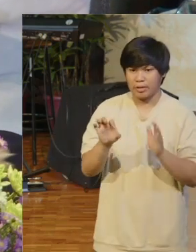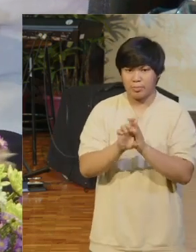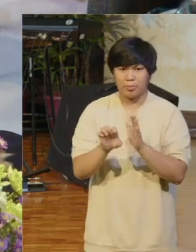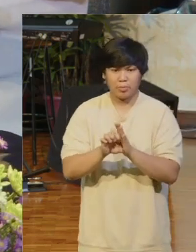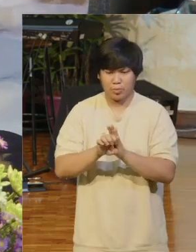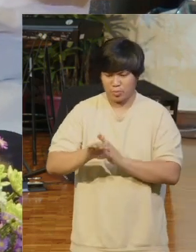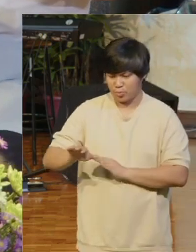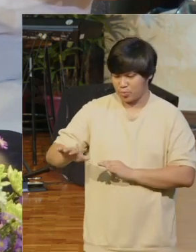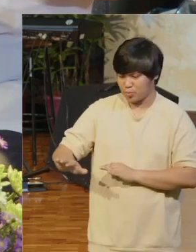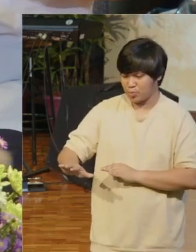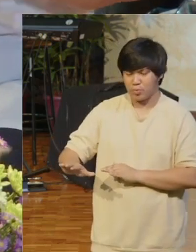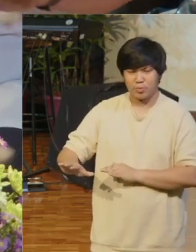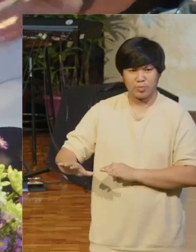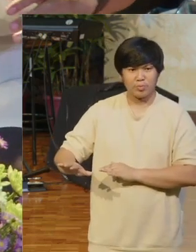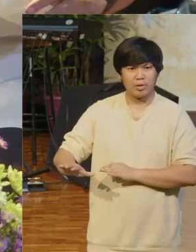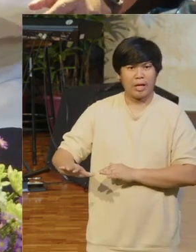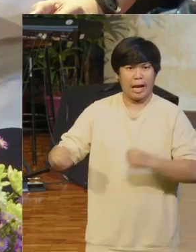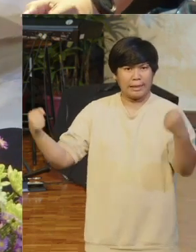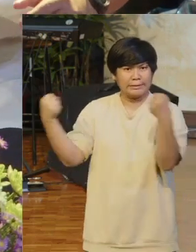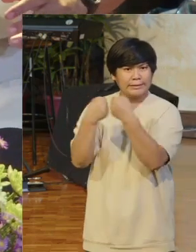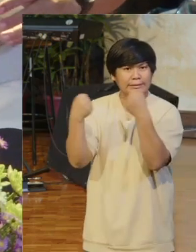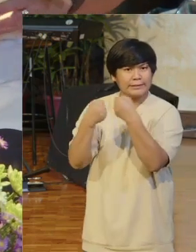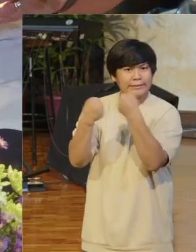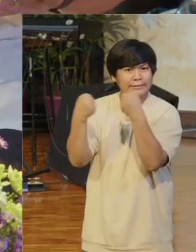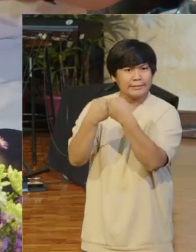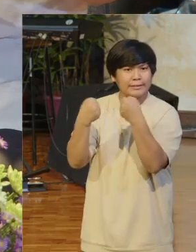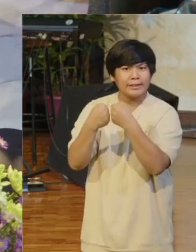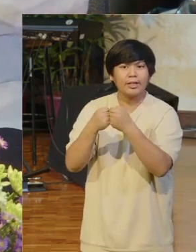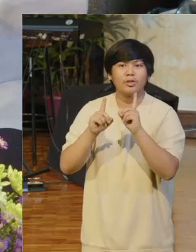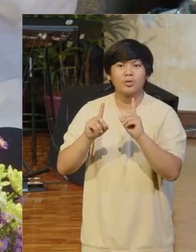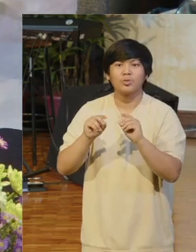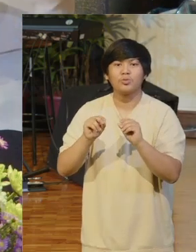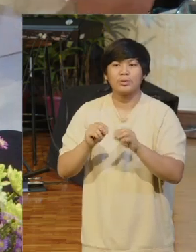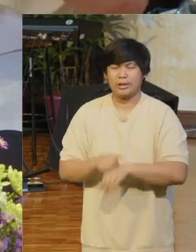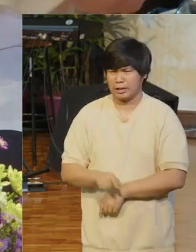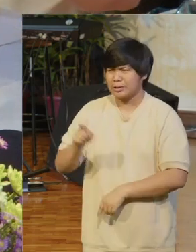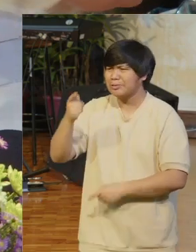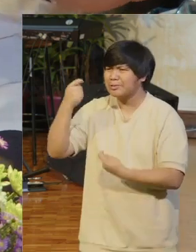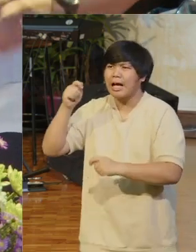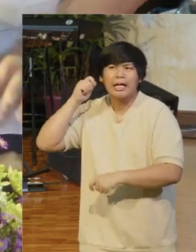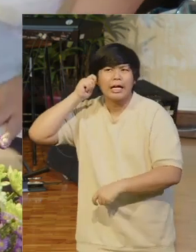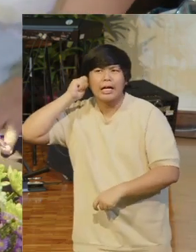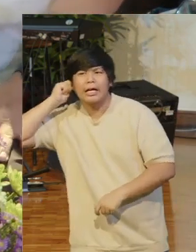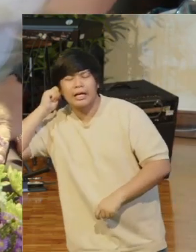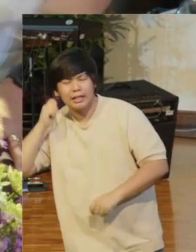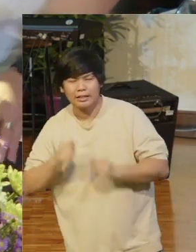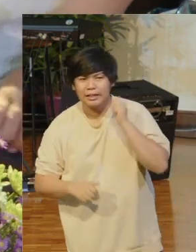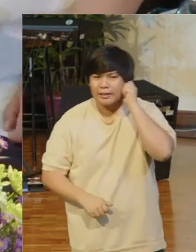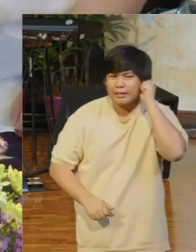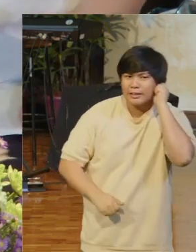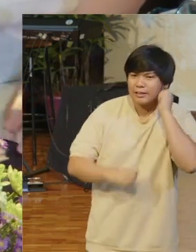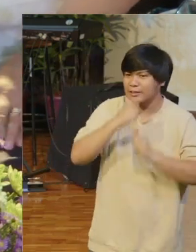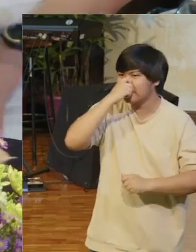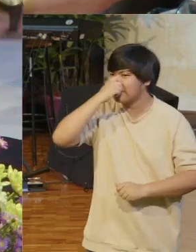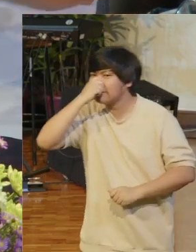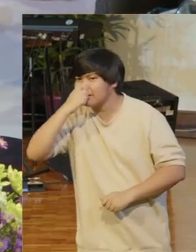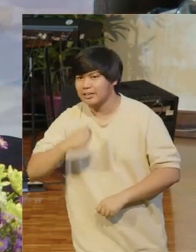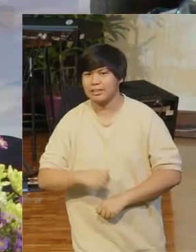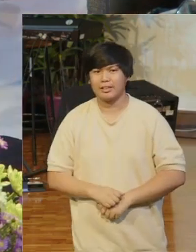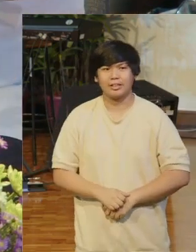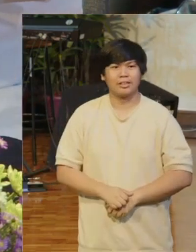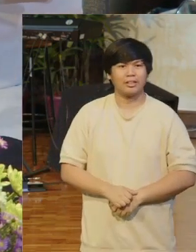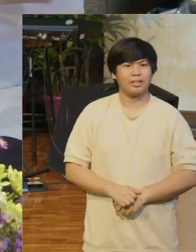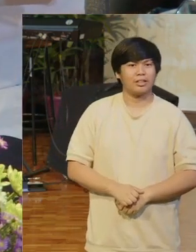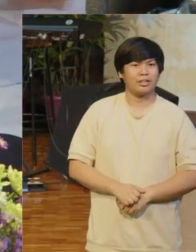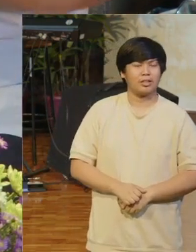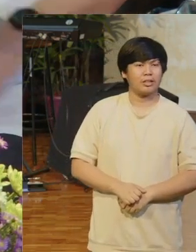sa eskwelahan, di ba? Sige nga, hawakan mo tenga, no? Hawakan mo nga ilong, no? Ganyan, di ba? Pagka naman nagpabuyo